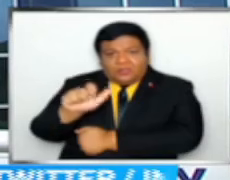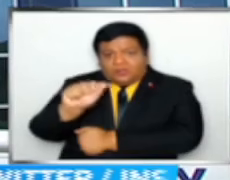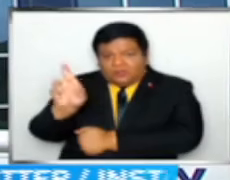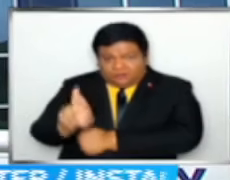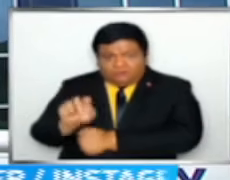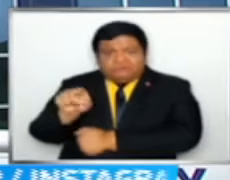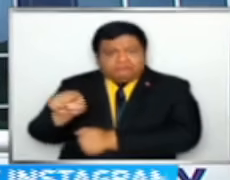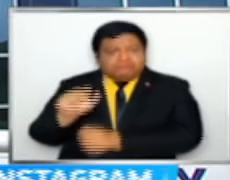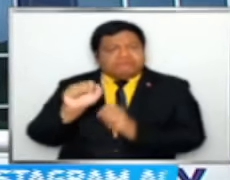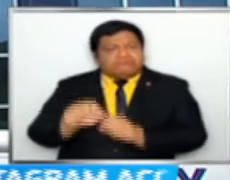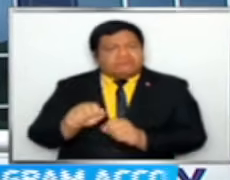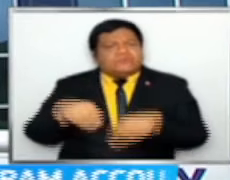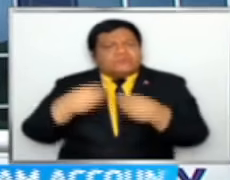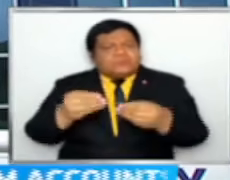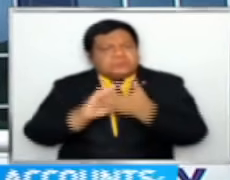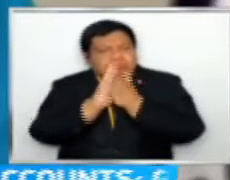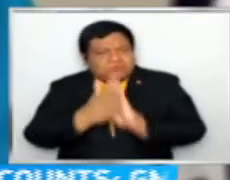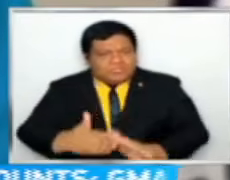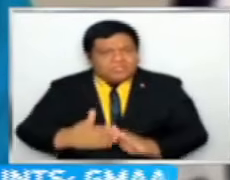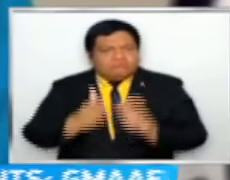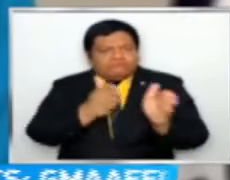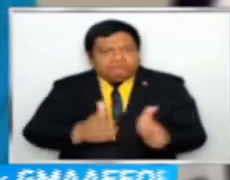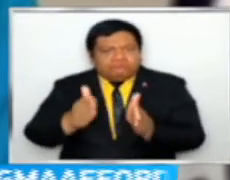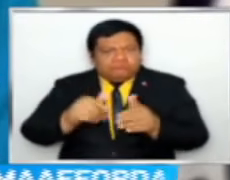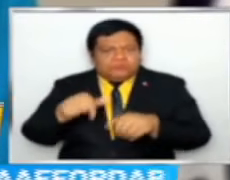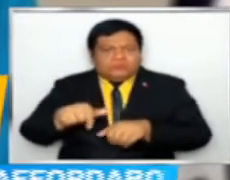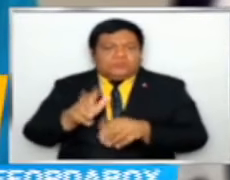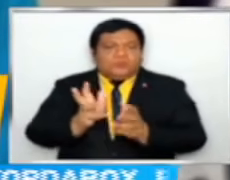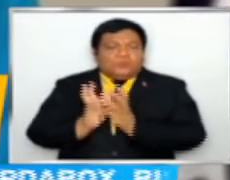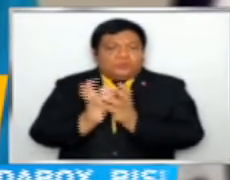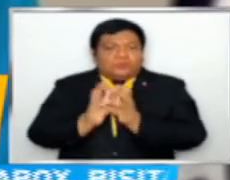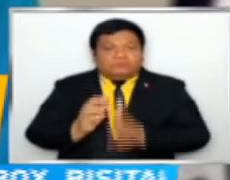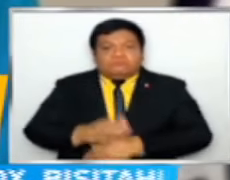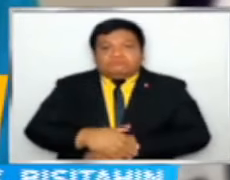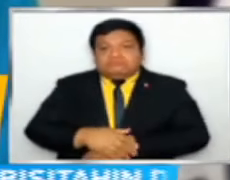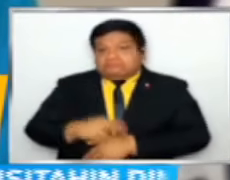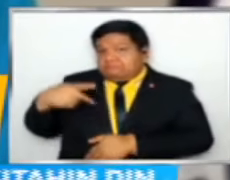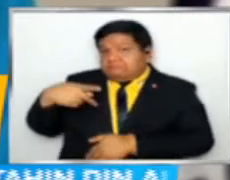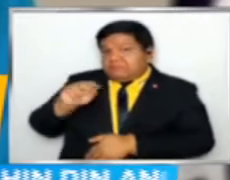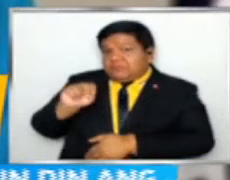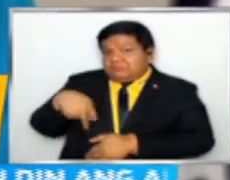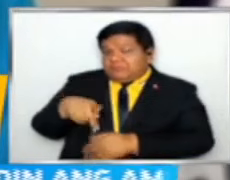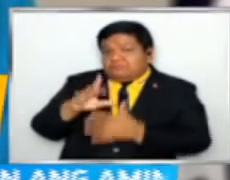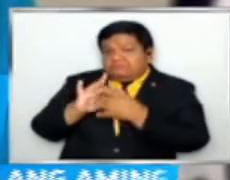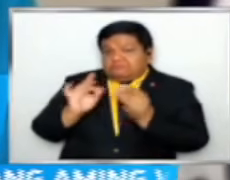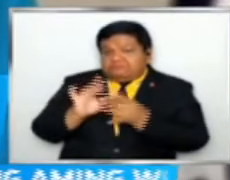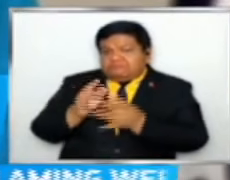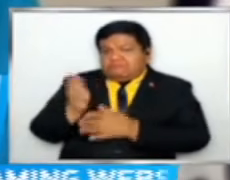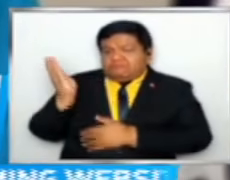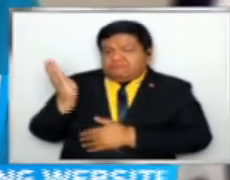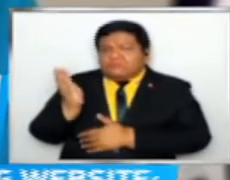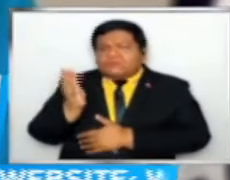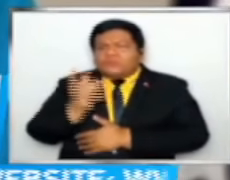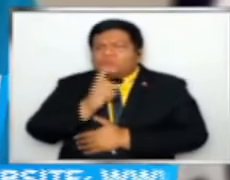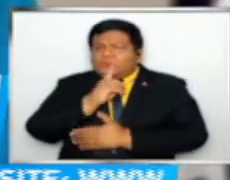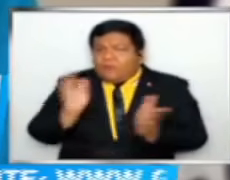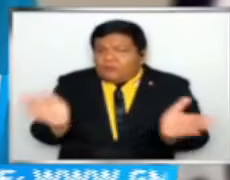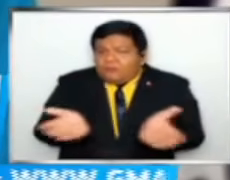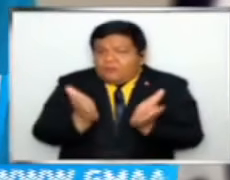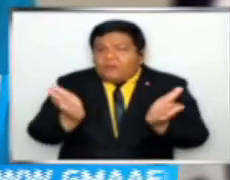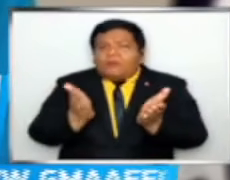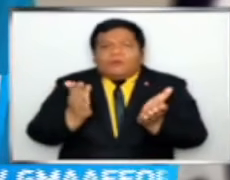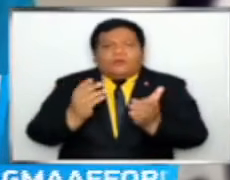komunidad. Pagsisiguro ng PNP, we assure them that the President's suggestion is to encourage voluntarism and